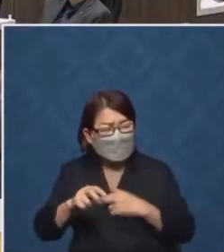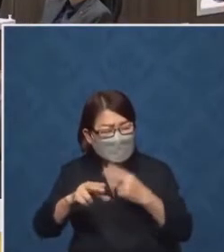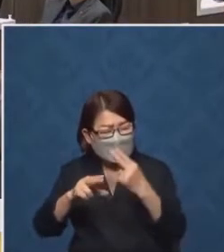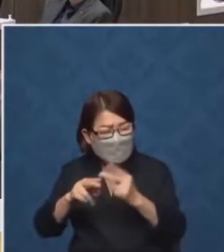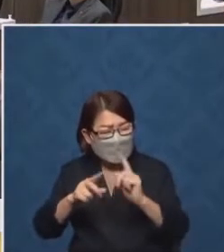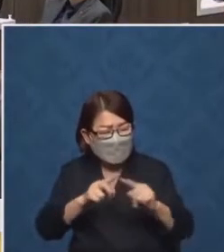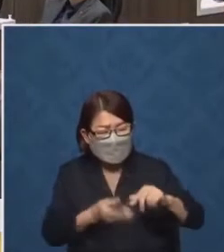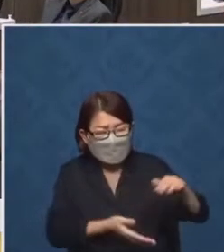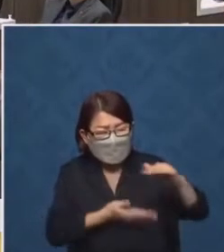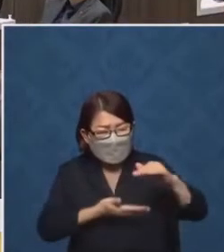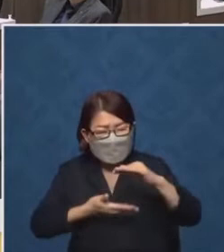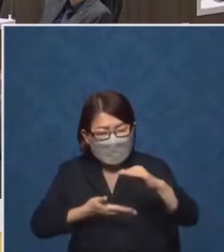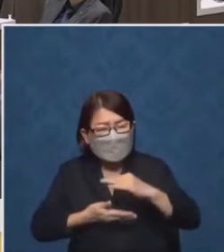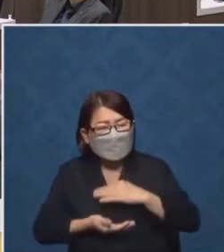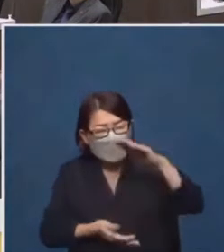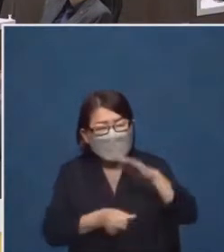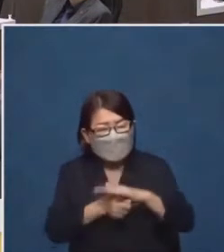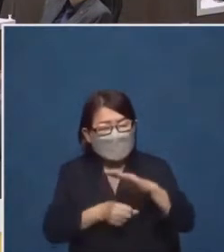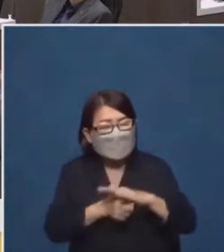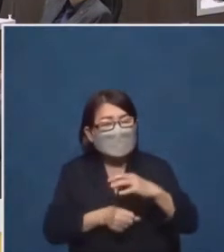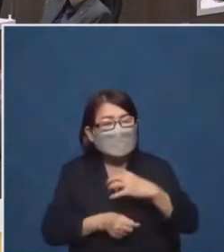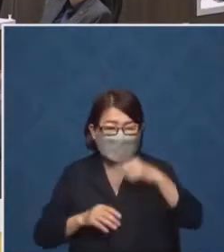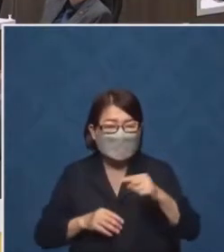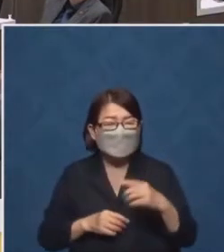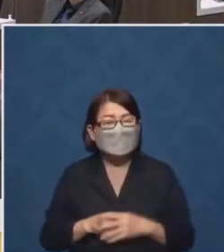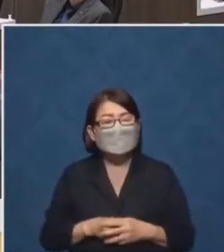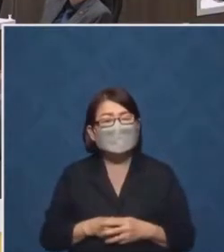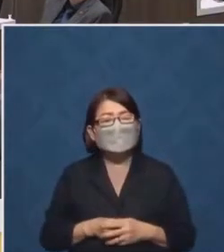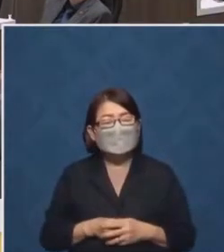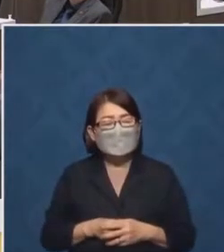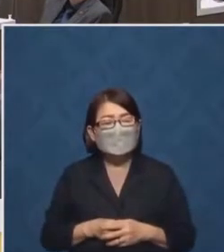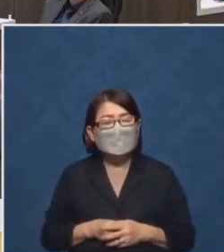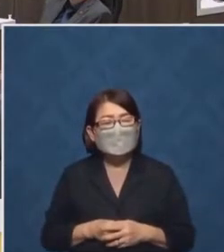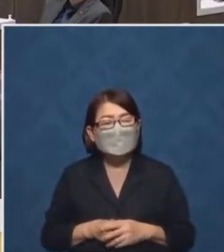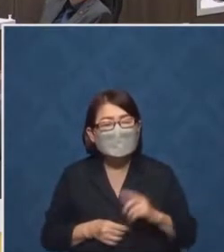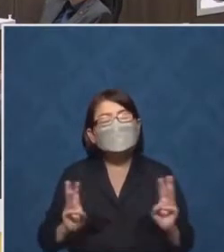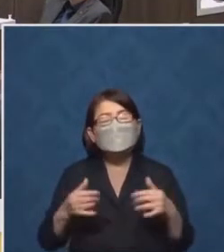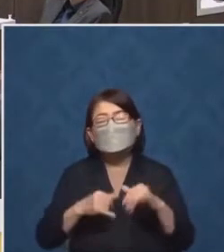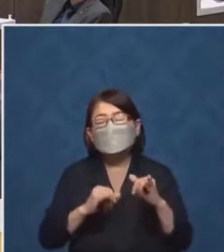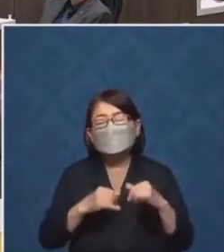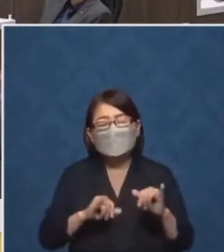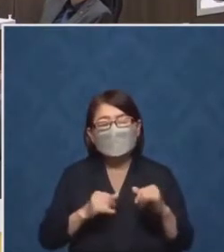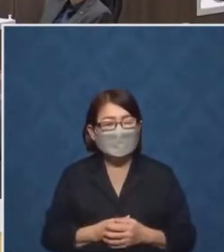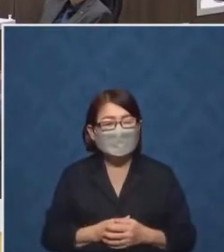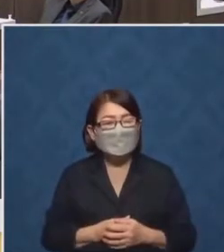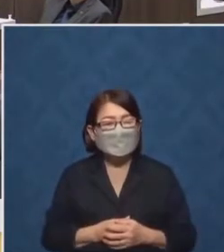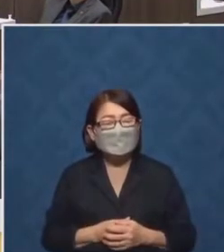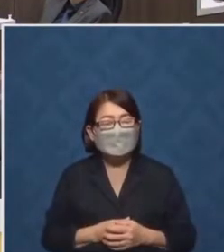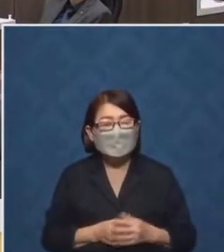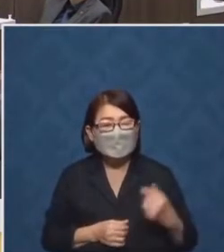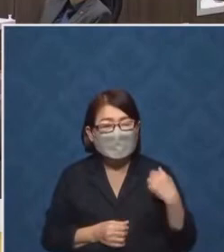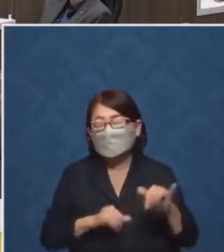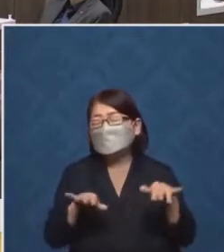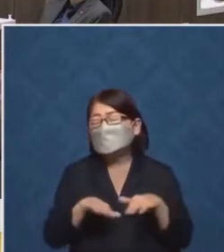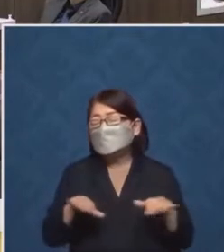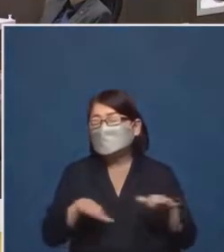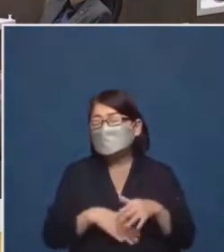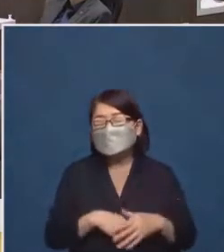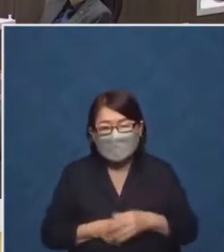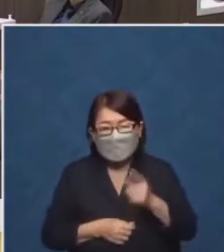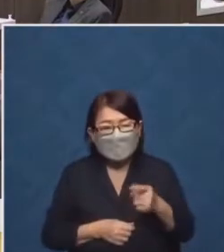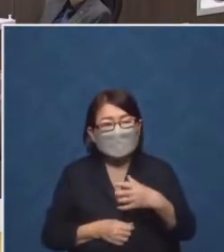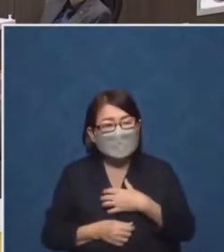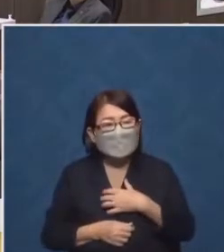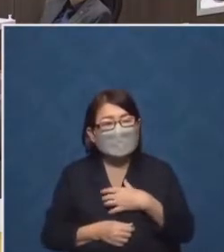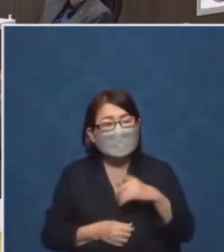หลายทุกคนต้การสินที่พอเพีงแต่ รัฒบาลไทยอยากน้อยที่สุ ก็คือเกี้ยว่างอย่างมากทสุด ไดกคือเฉยเมื่อก้วก็ตั้ง